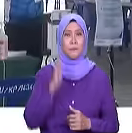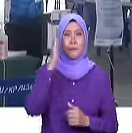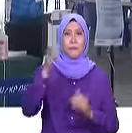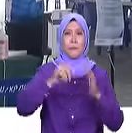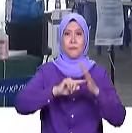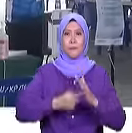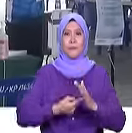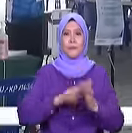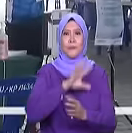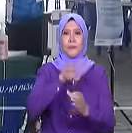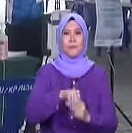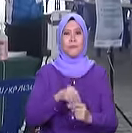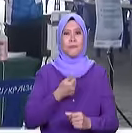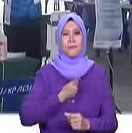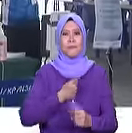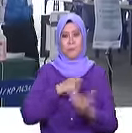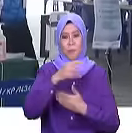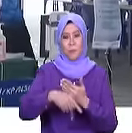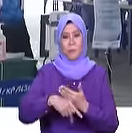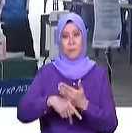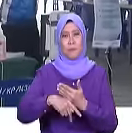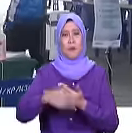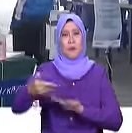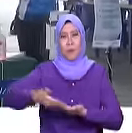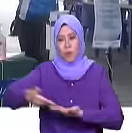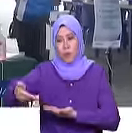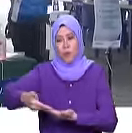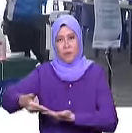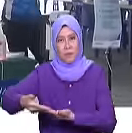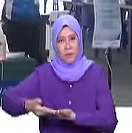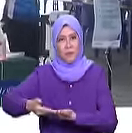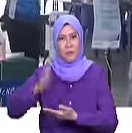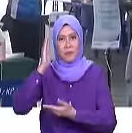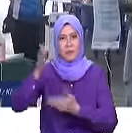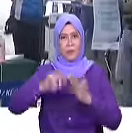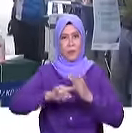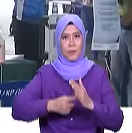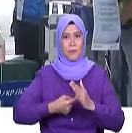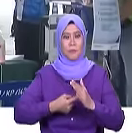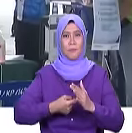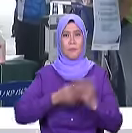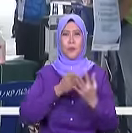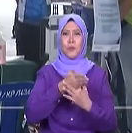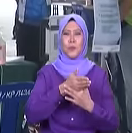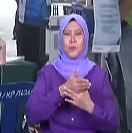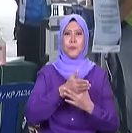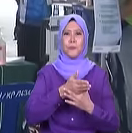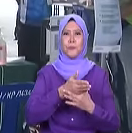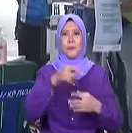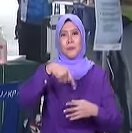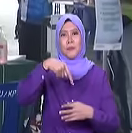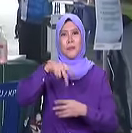mula melibatkan diri dengan program-program outreach yang akan dilaksanakan melalui extension